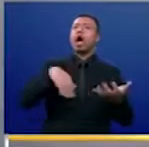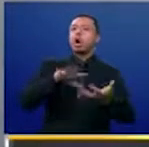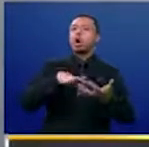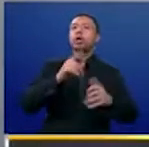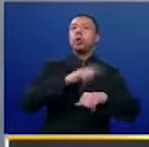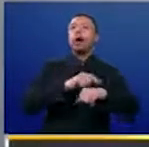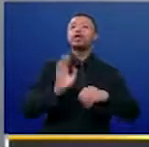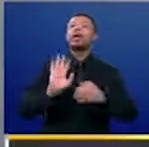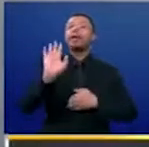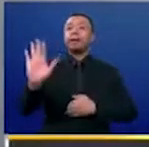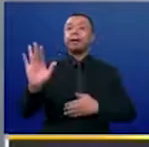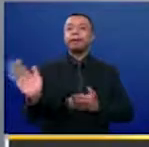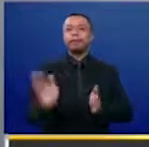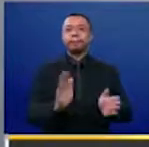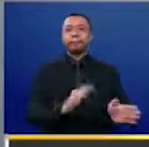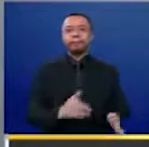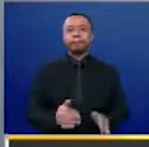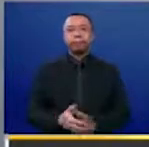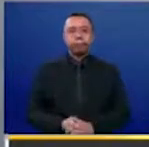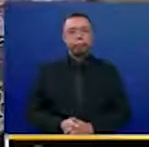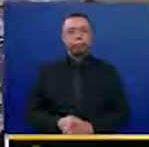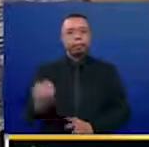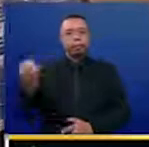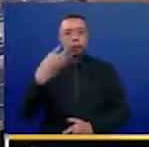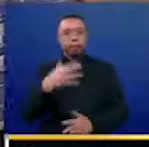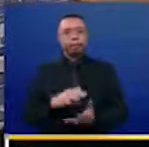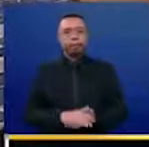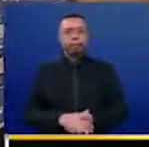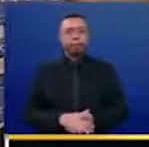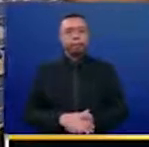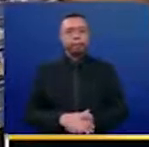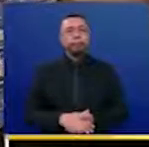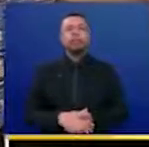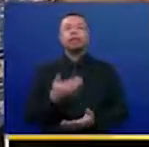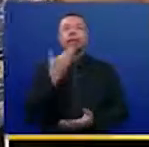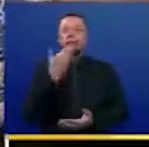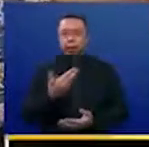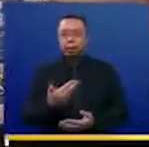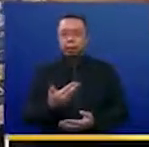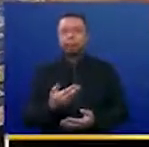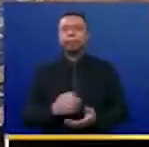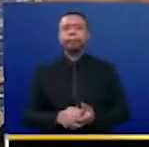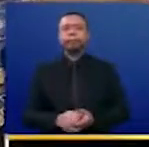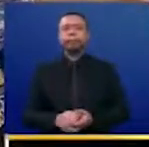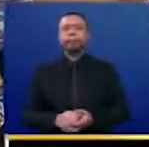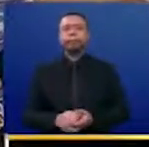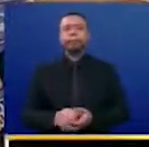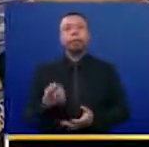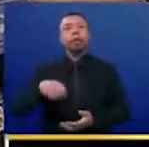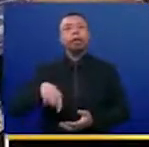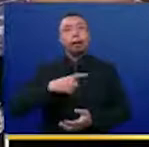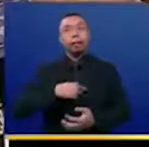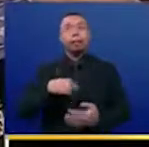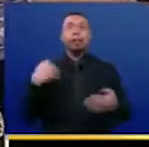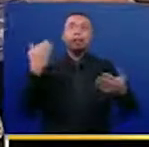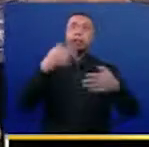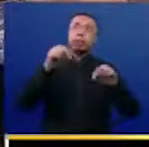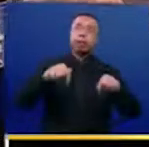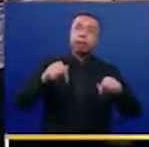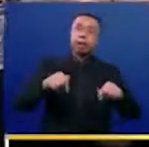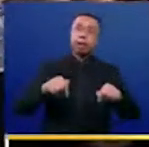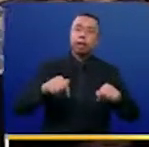periode mendatang naik silahkan dijawab Profesor Terima kasih kami selama ini